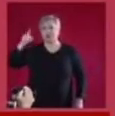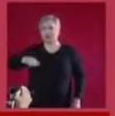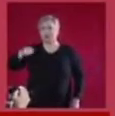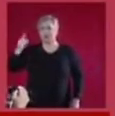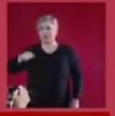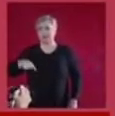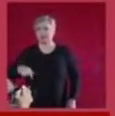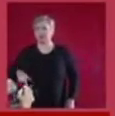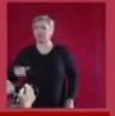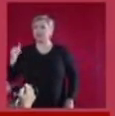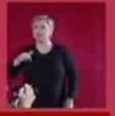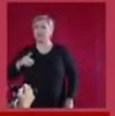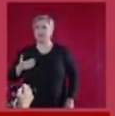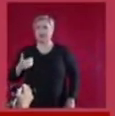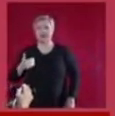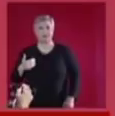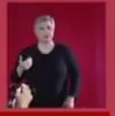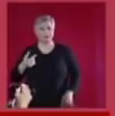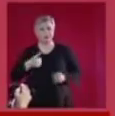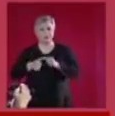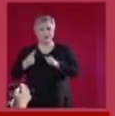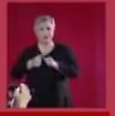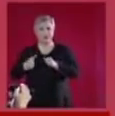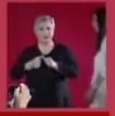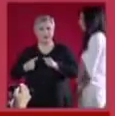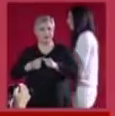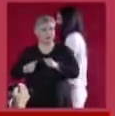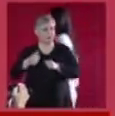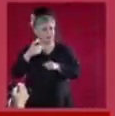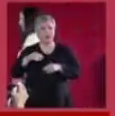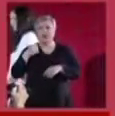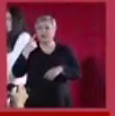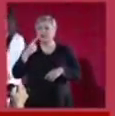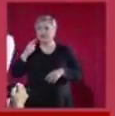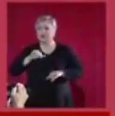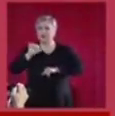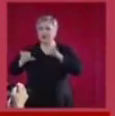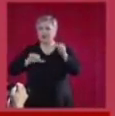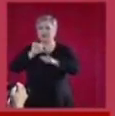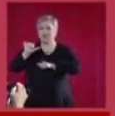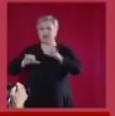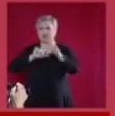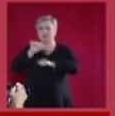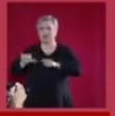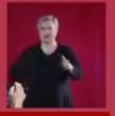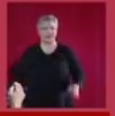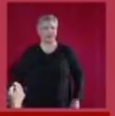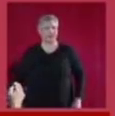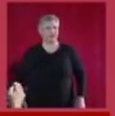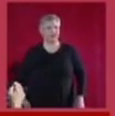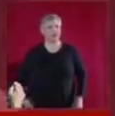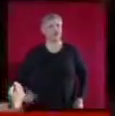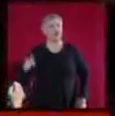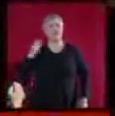περάσει σαν να έχουν περάσει μήνες το κλίμα έχει αλλάξει και το βλέπουμε παντού σε κάθε γωνιά της ελλάδας οι πολίτες